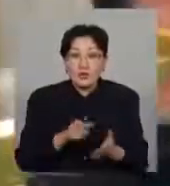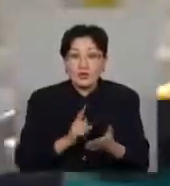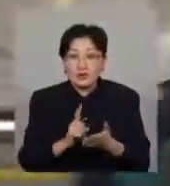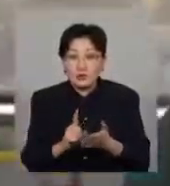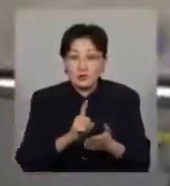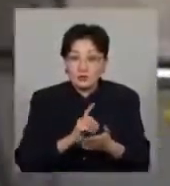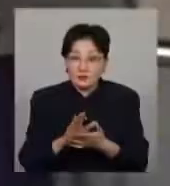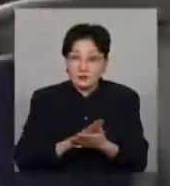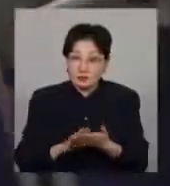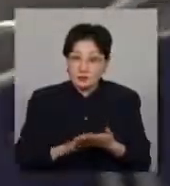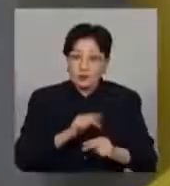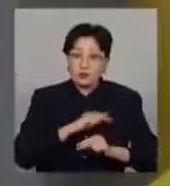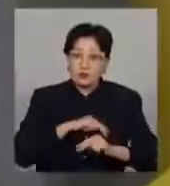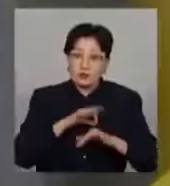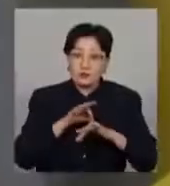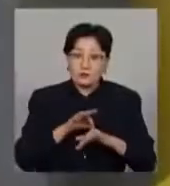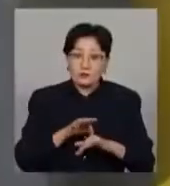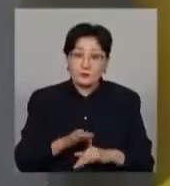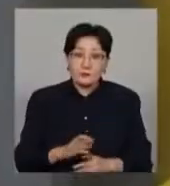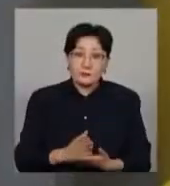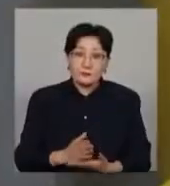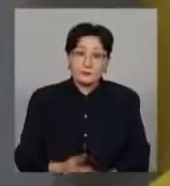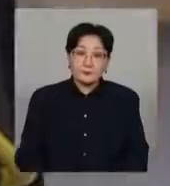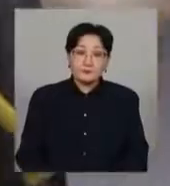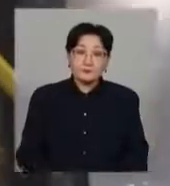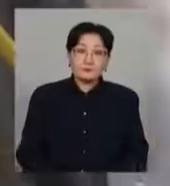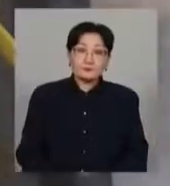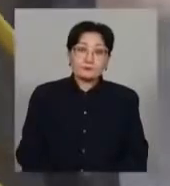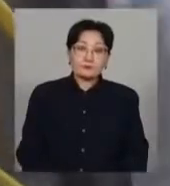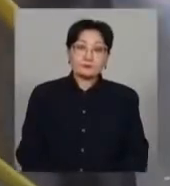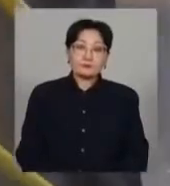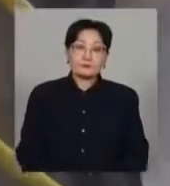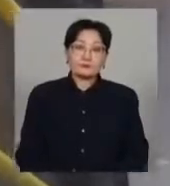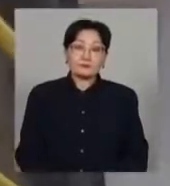дезинфекция жұмыстары жүргізіледі. Мерей Қанапьянов, Ялкун Жанашымжанов, Алматы телеарнасы.